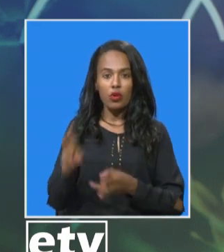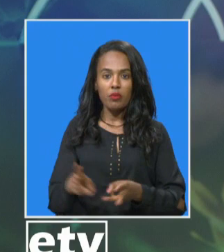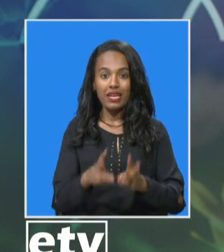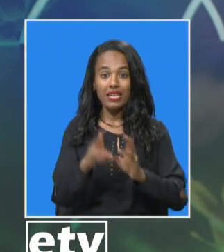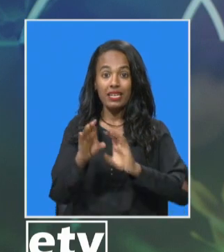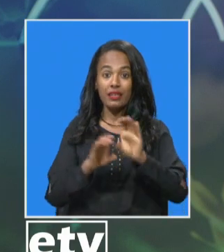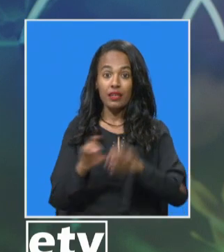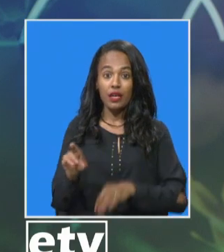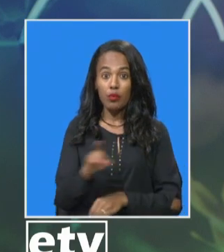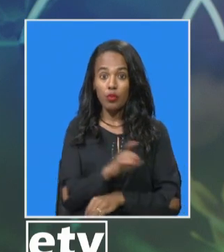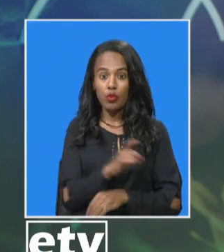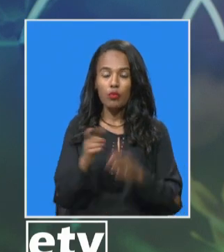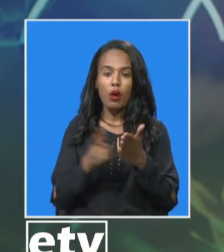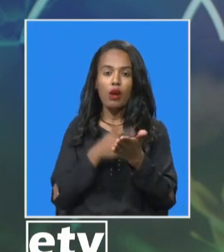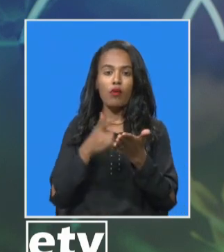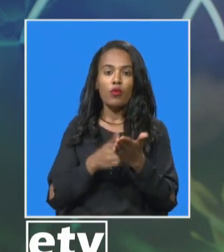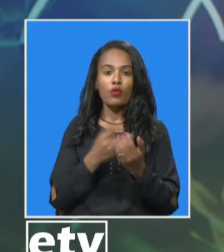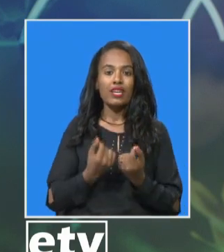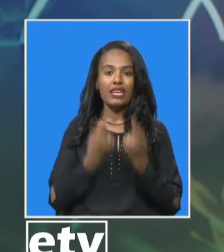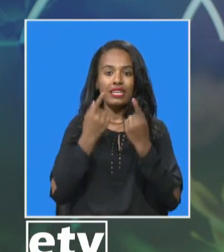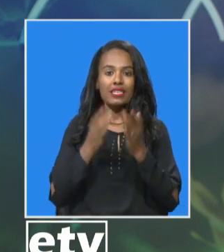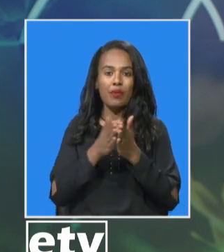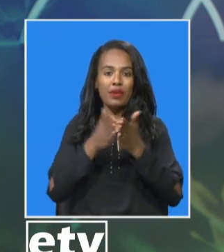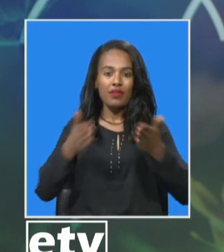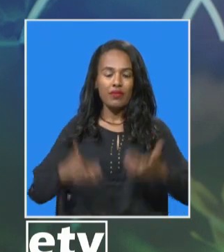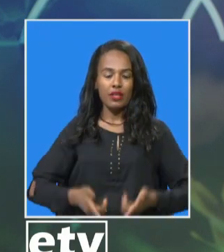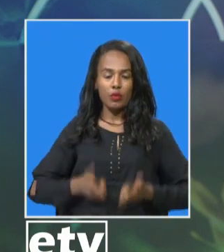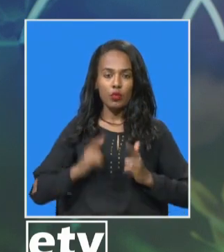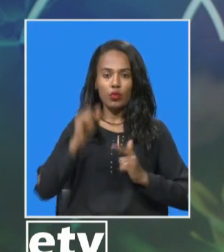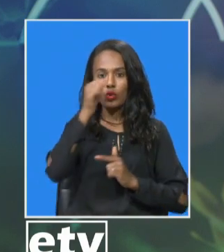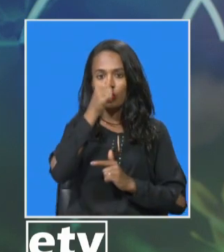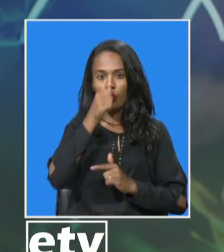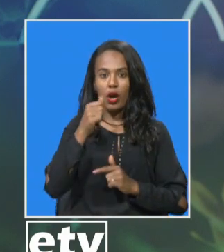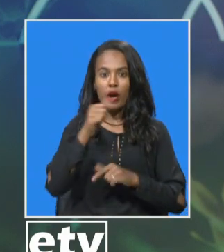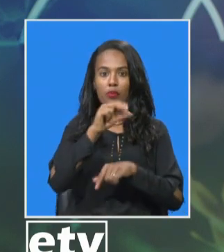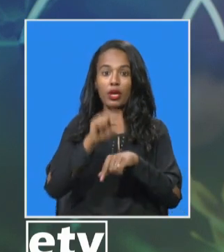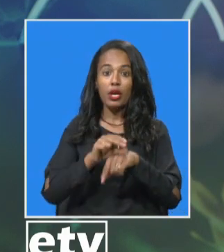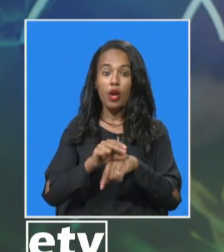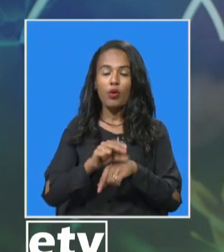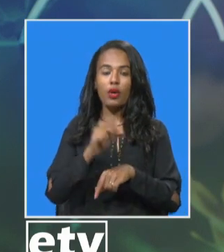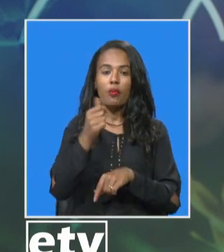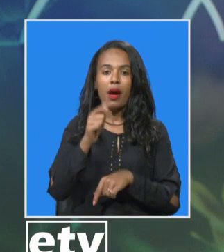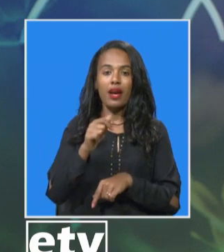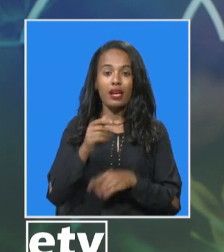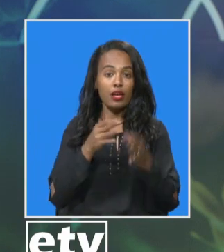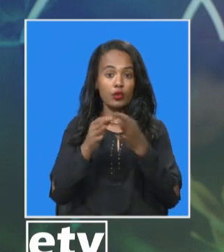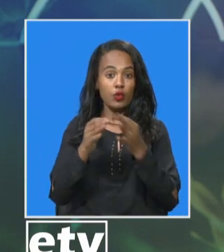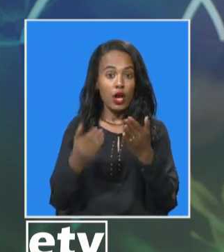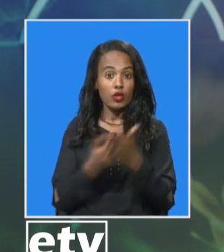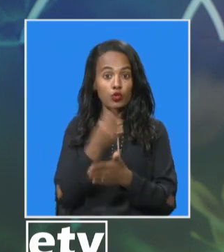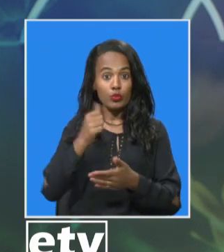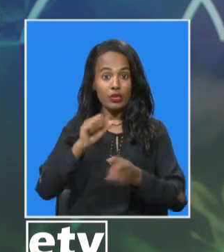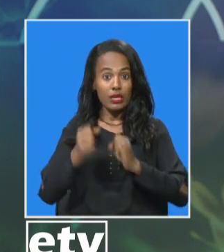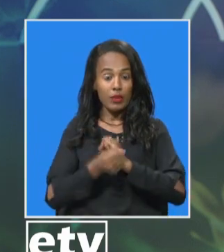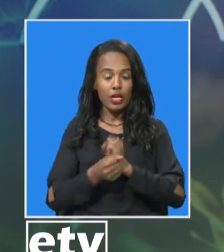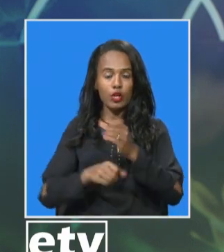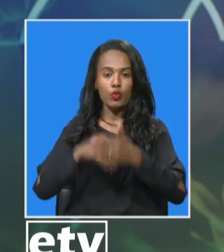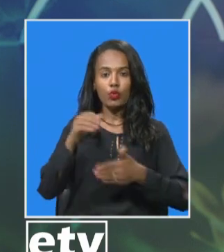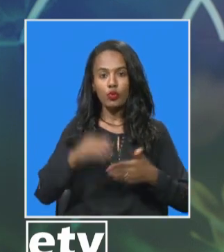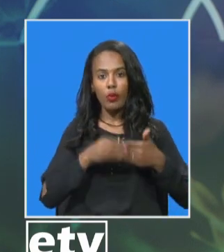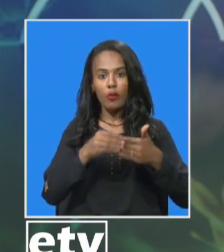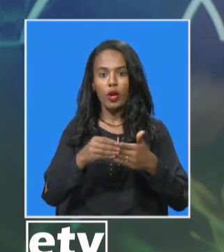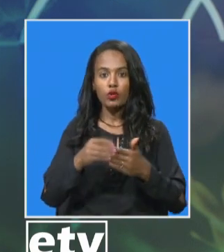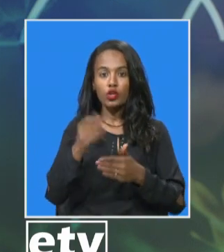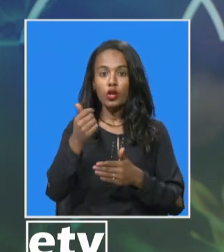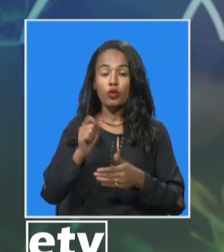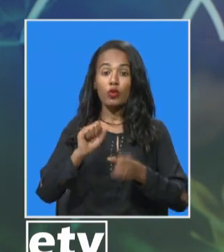እየተከናወነ ቢሆንም አልፎ አልፎ የግንዛቤ ክፍተት መኖሩን የኢትዮጵያ ብሔራዊ ባንክ ገልጿል። አዲሱን የብር ኖት ለመቀየር የወጡ መመሪያዎች የብር